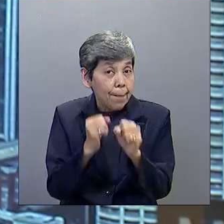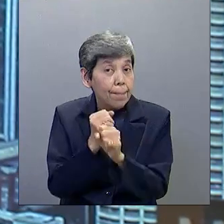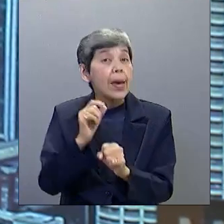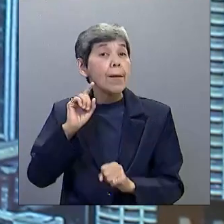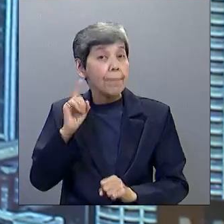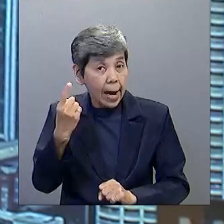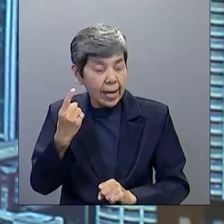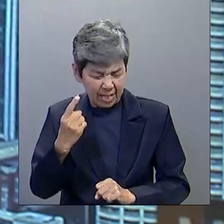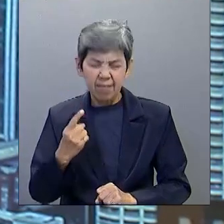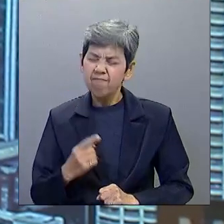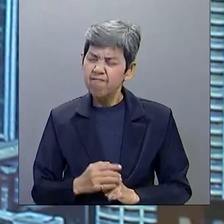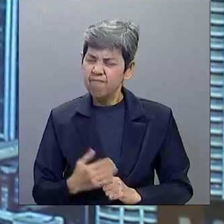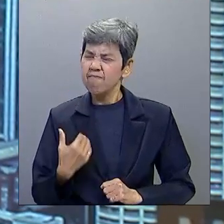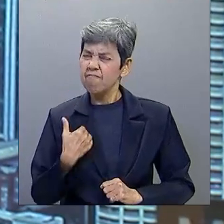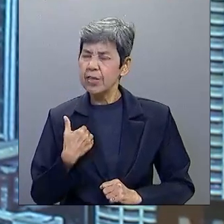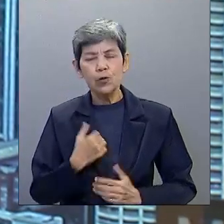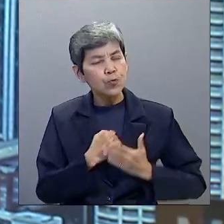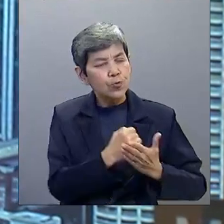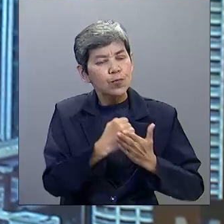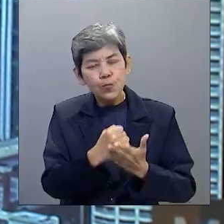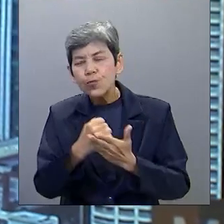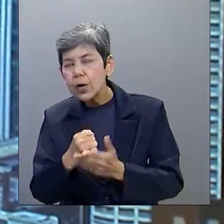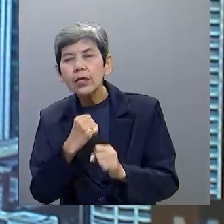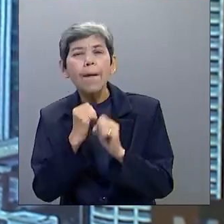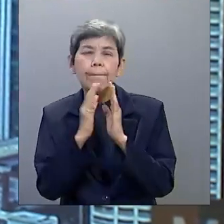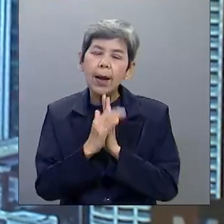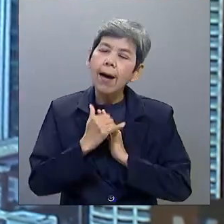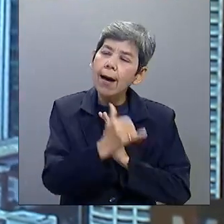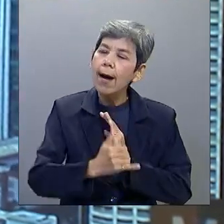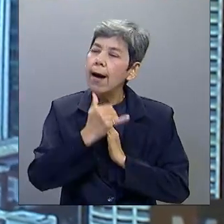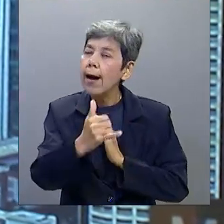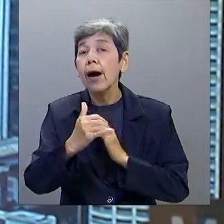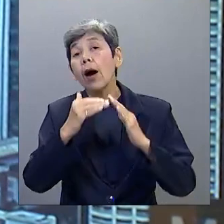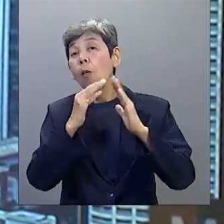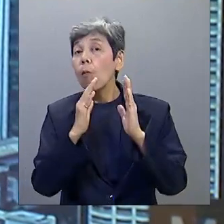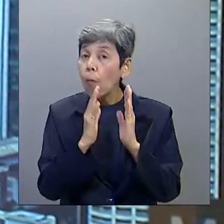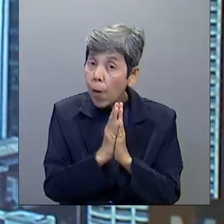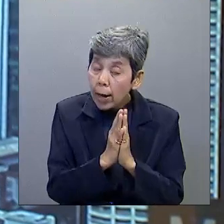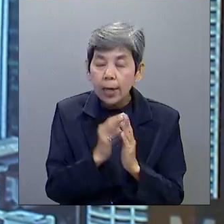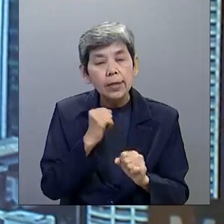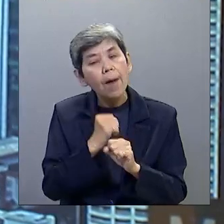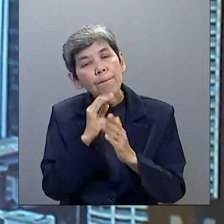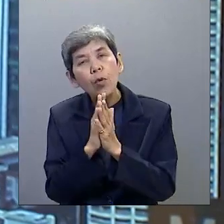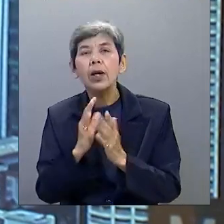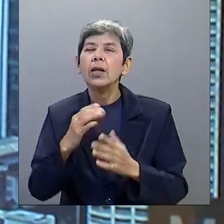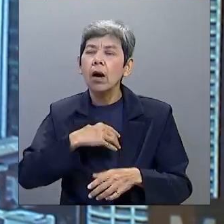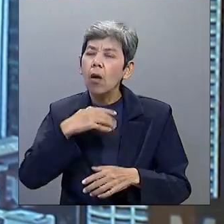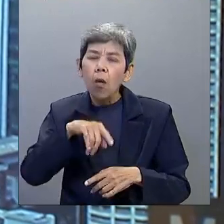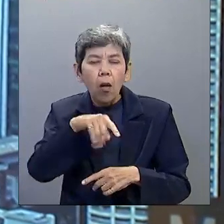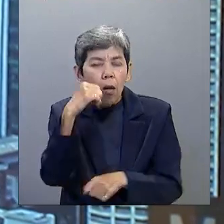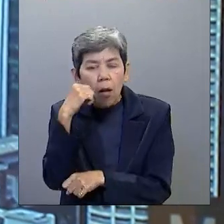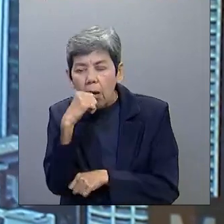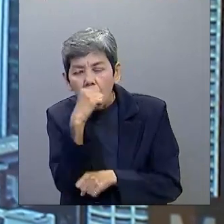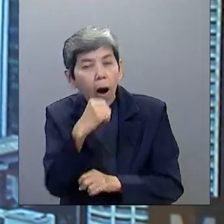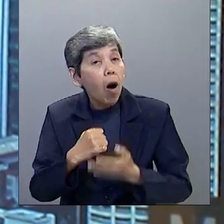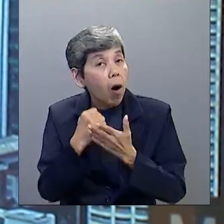แบบนี้บางคนบอกว่ามีจิตกุศลค่ะอยากจะไปทำบุญไม่ว่าจะไปวัดหรือว่าทำบุญให้กับพี่ๆที่ยากไร้แต่ว่